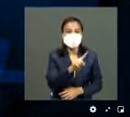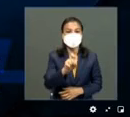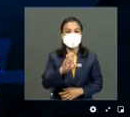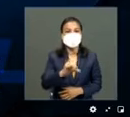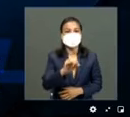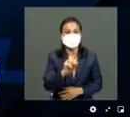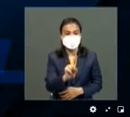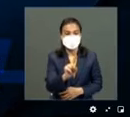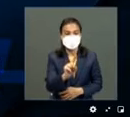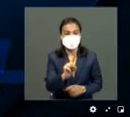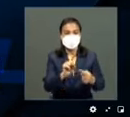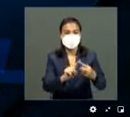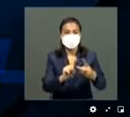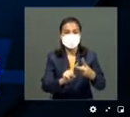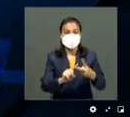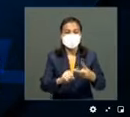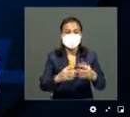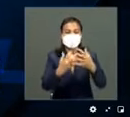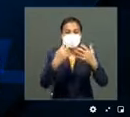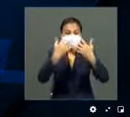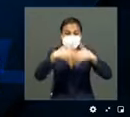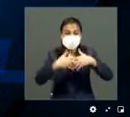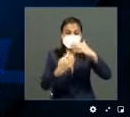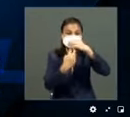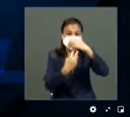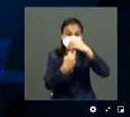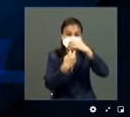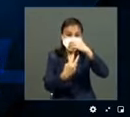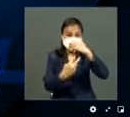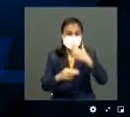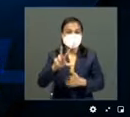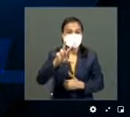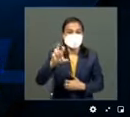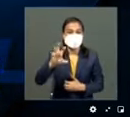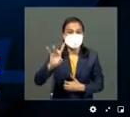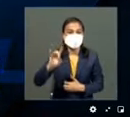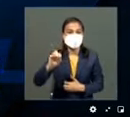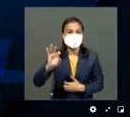1,151 รายค่ะใช้เครื่องช่วยหายใจ389รายนะค